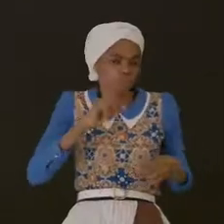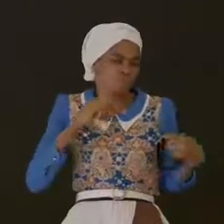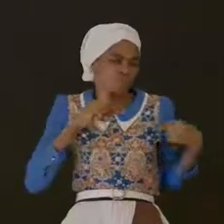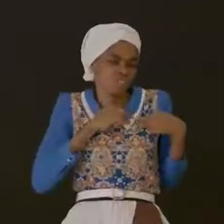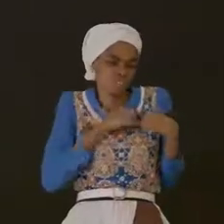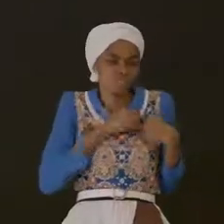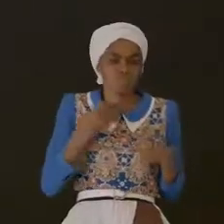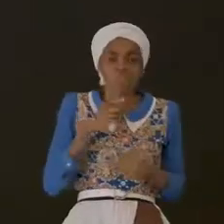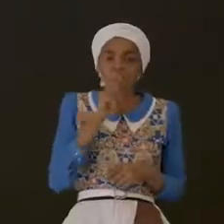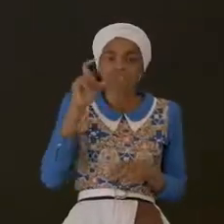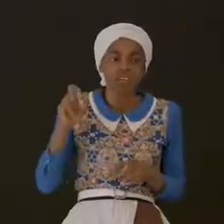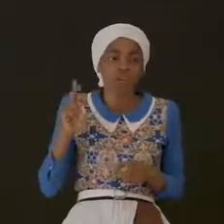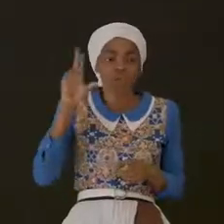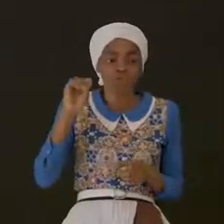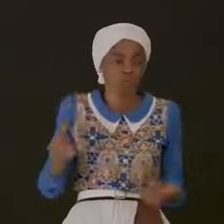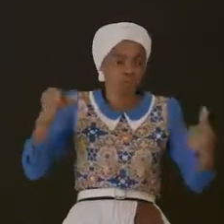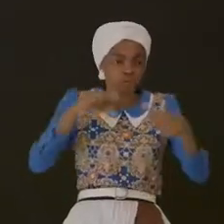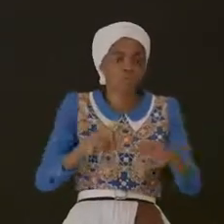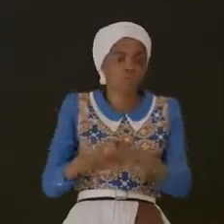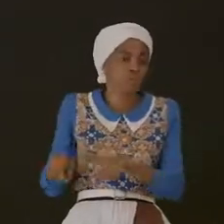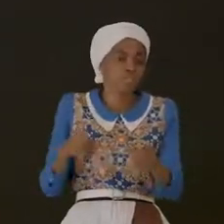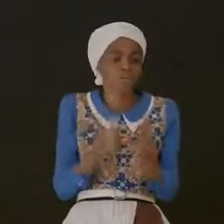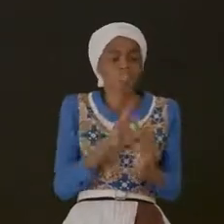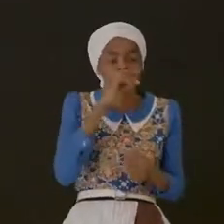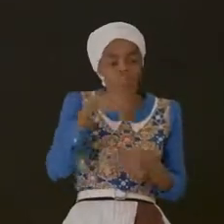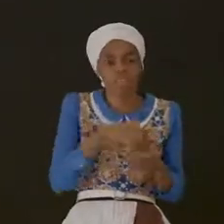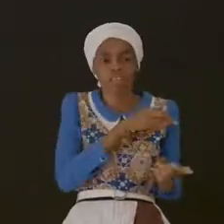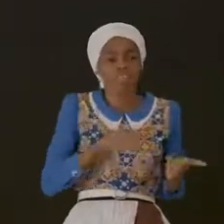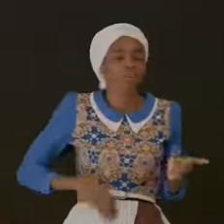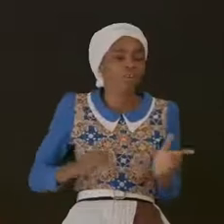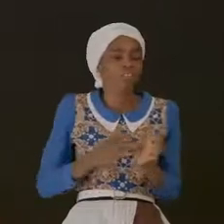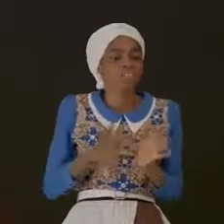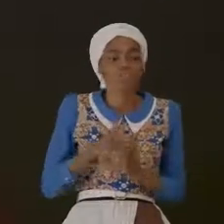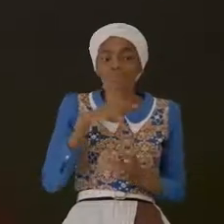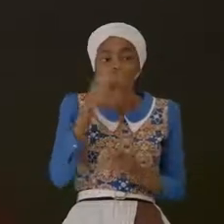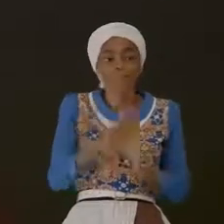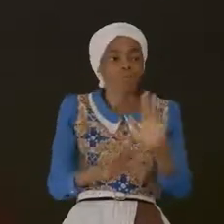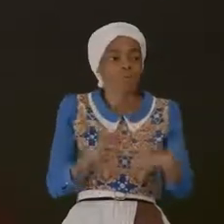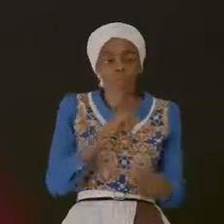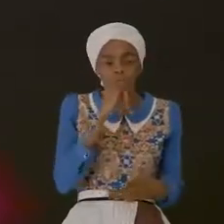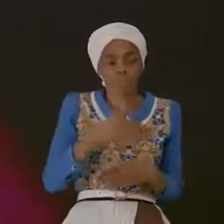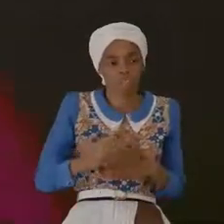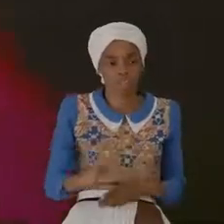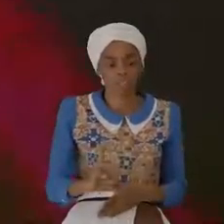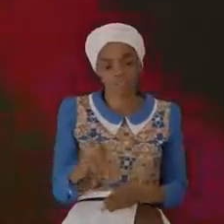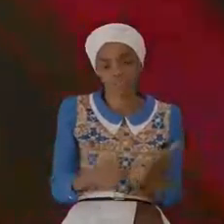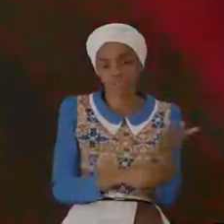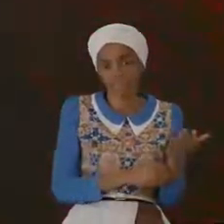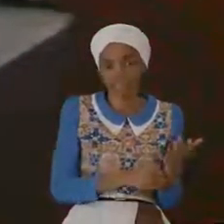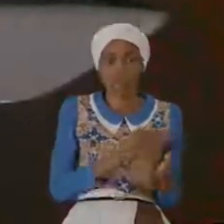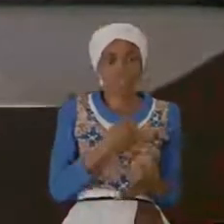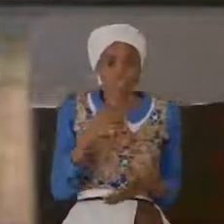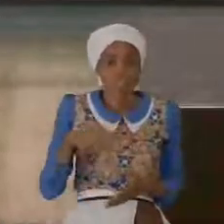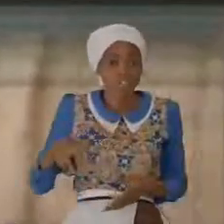maintenant aucune condamnation pour ceux qui sont en Jésus-Christ, qui marchent non selon la chair. Et